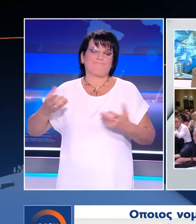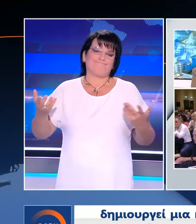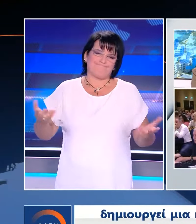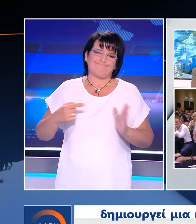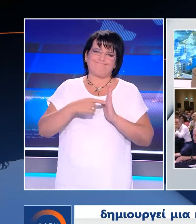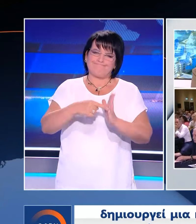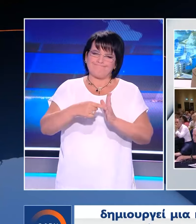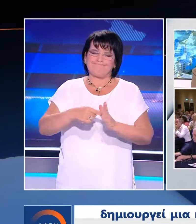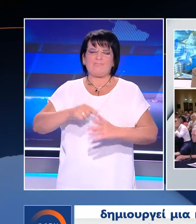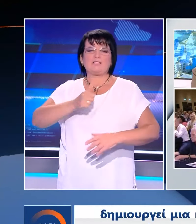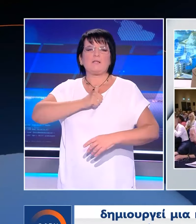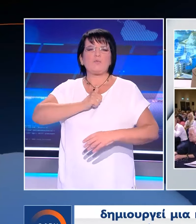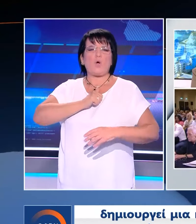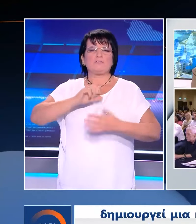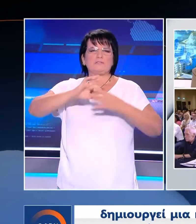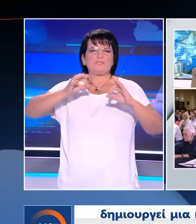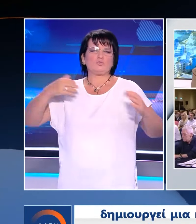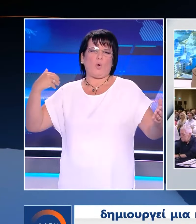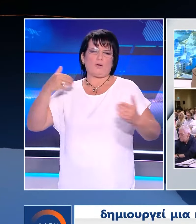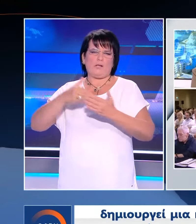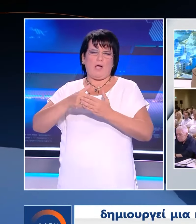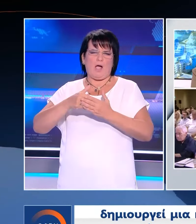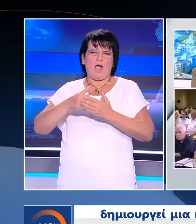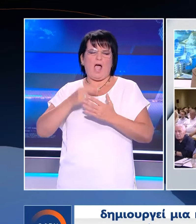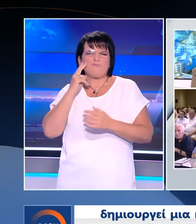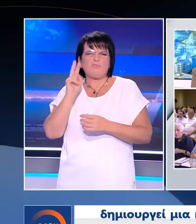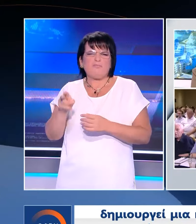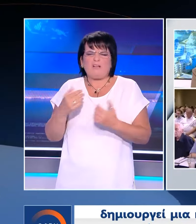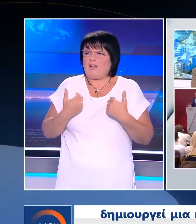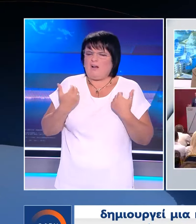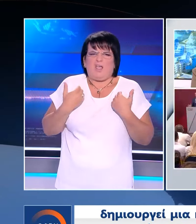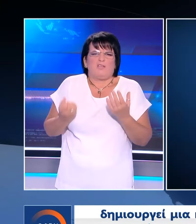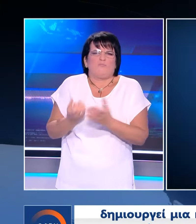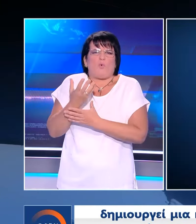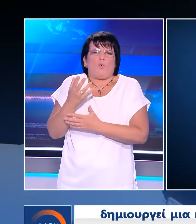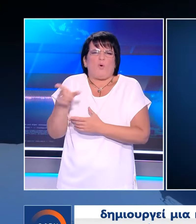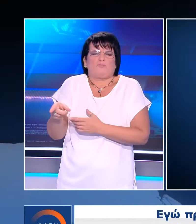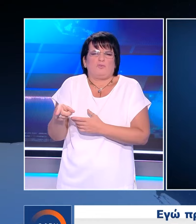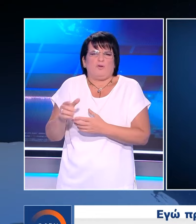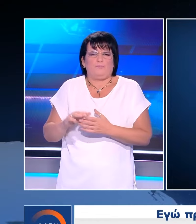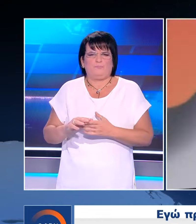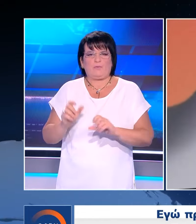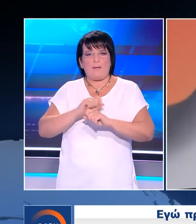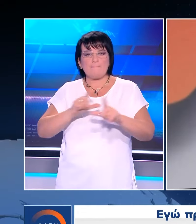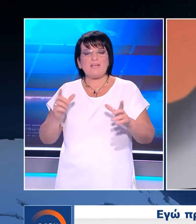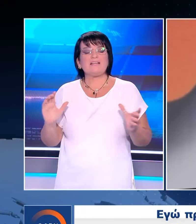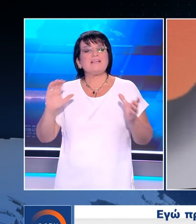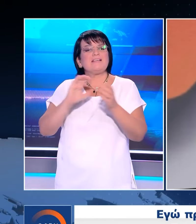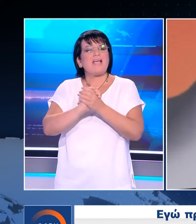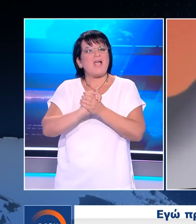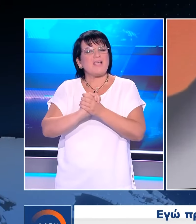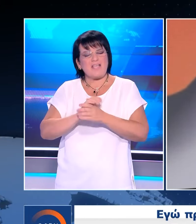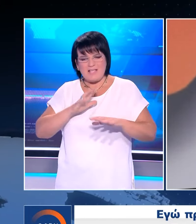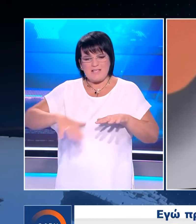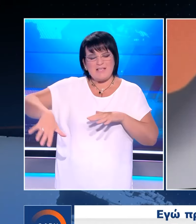δημιουργεί μια κατάσταση ιδιοκτησίας της ιστορίας και είναι και πολύ φρέσκο αυτή που ήρθε το τιμώ το μήνυμα είμαστε εδώ το είμαστε